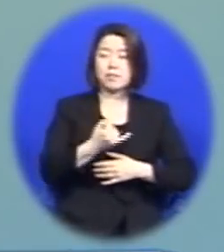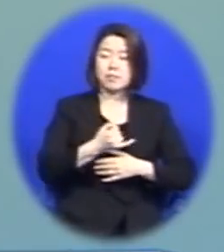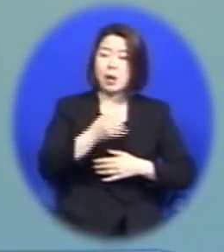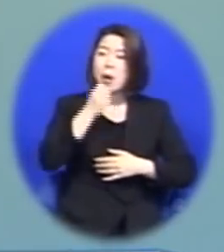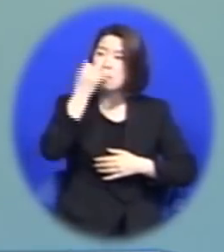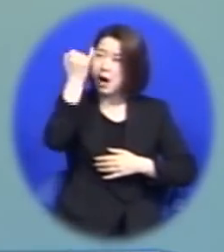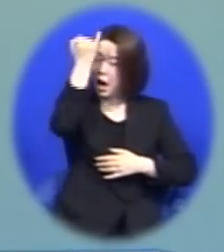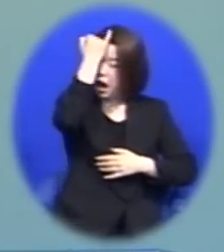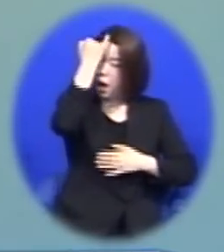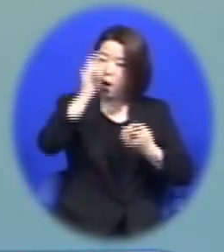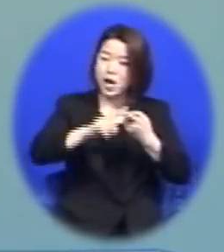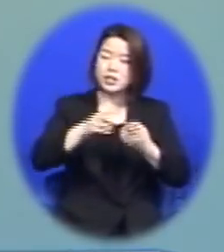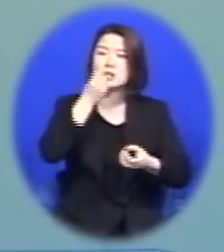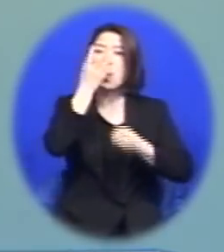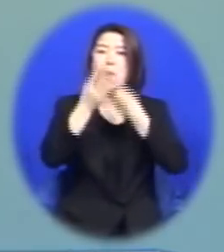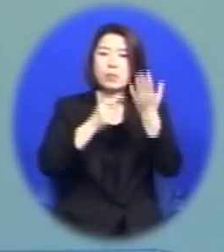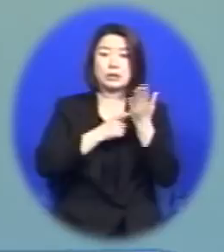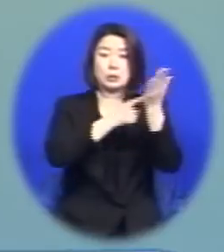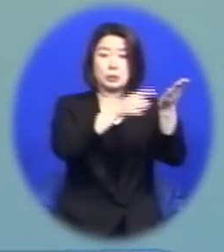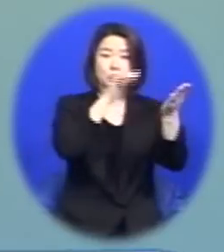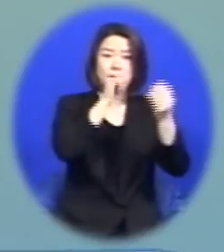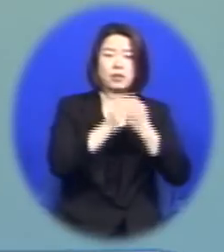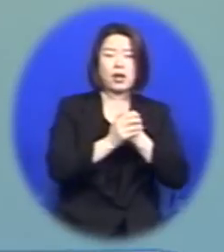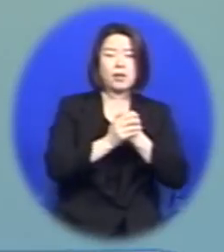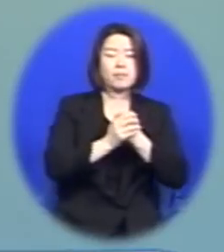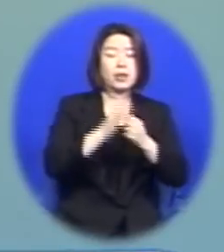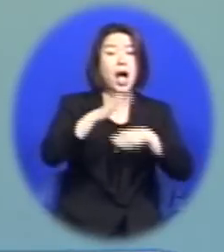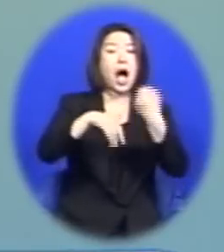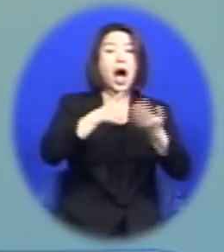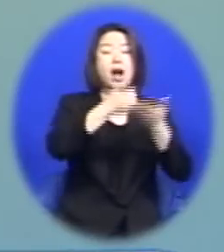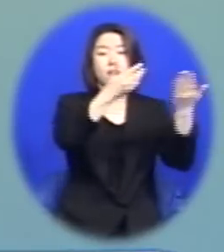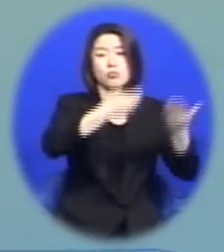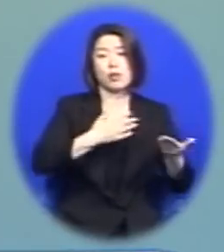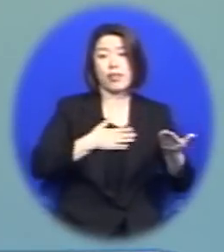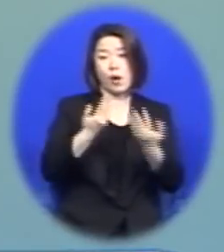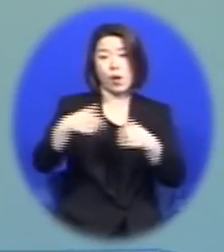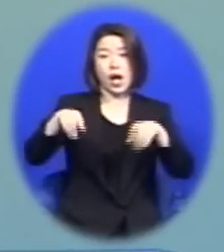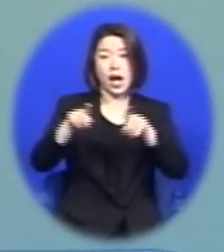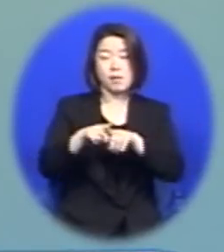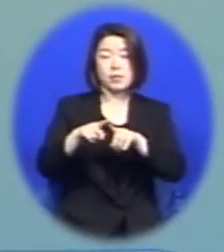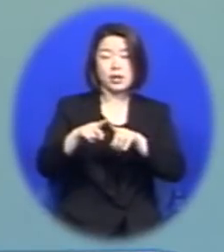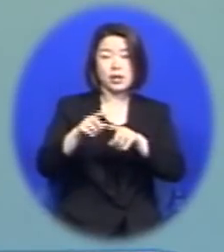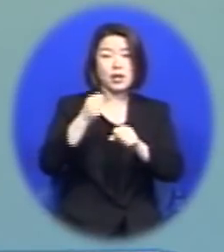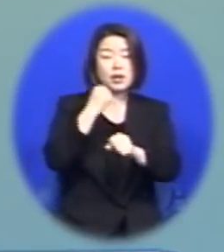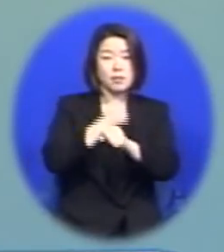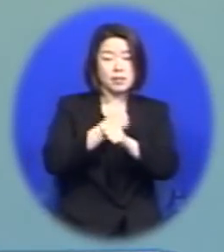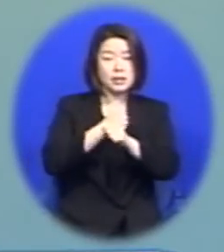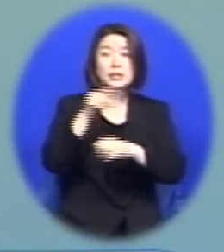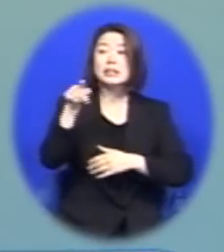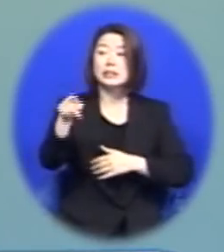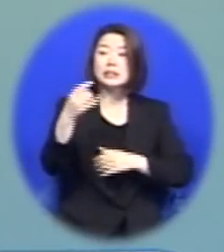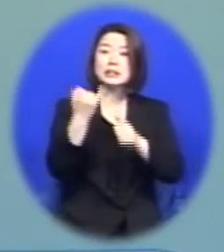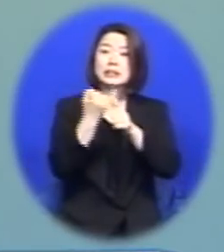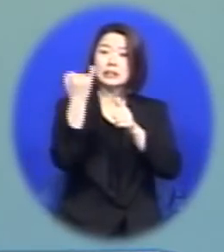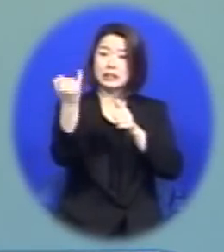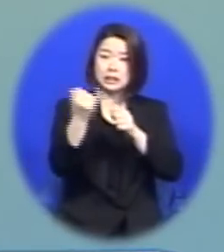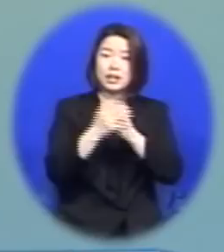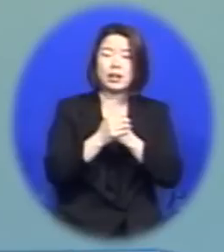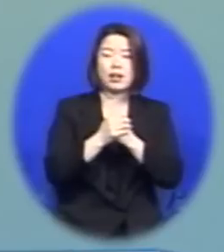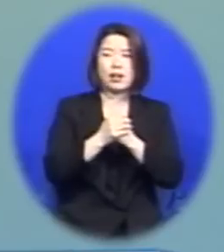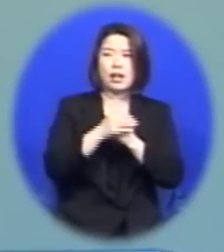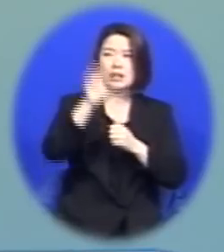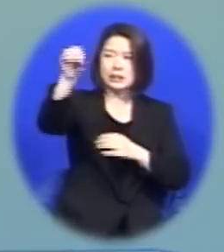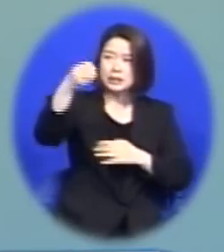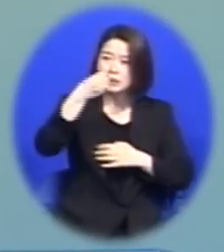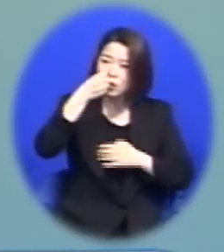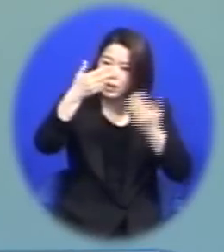고발 합니다 하나님 하나님이 주셔서 나와 함께 하신 여자 그가 그 나무 실과를 내게